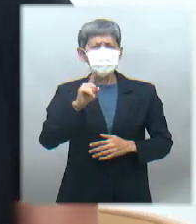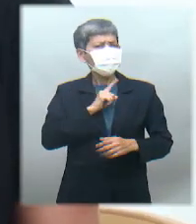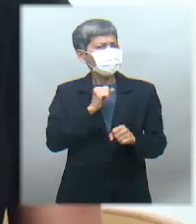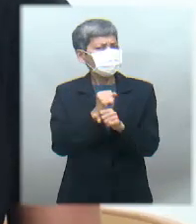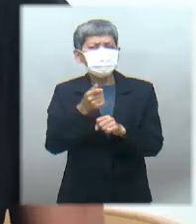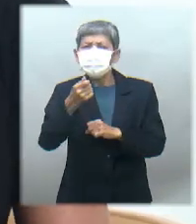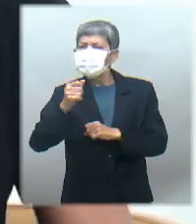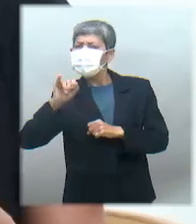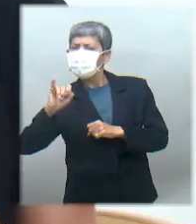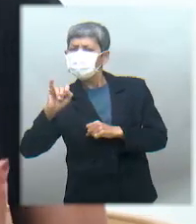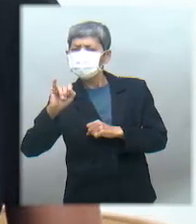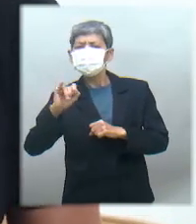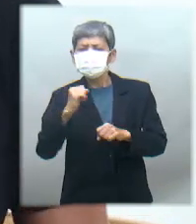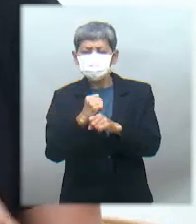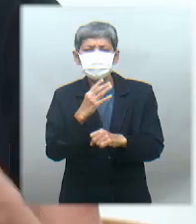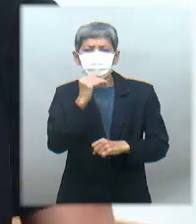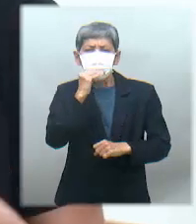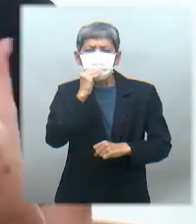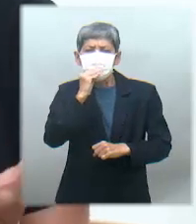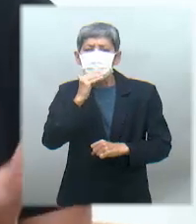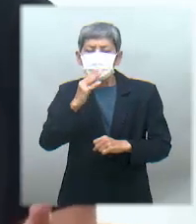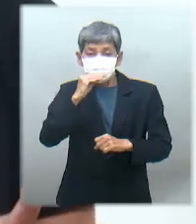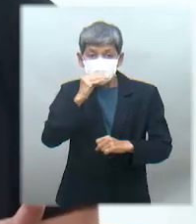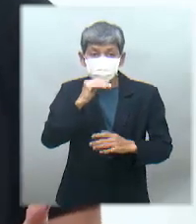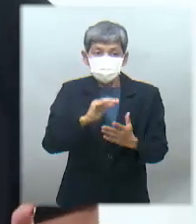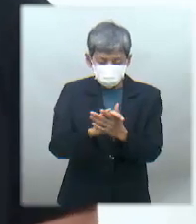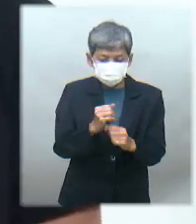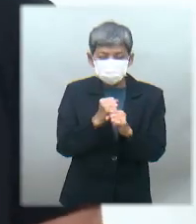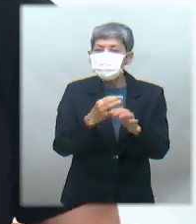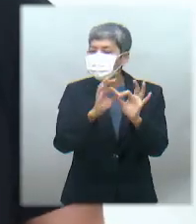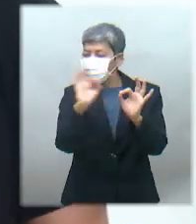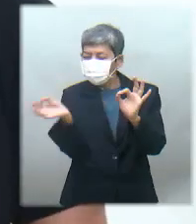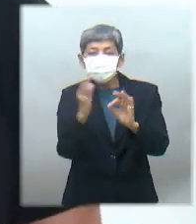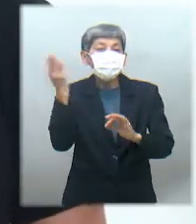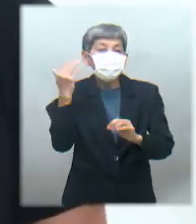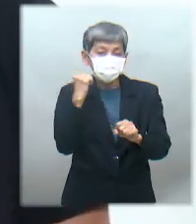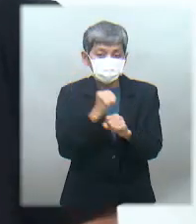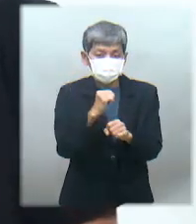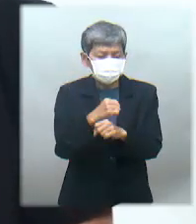หนาเพี่ Beijóstัáiเมียงเหมือนเบิดดงๆแออ